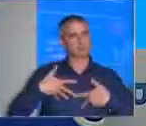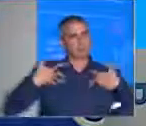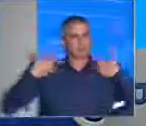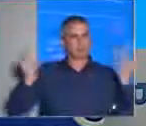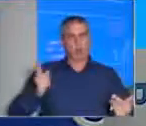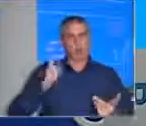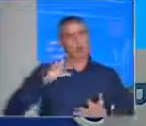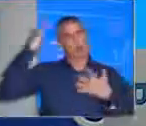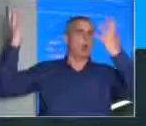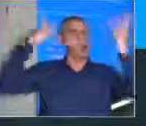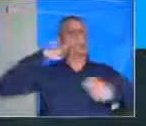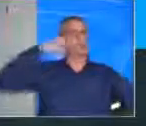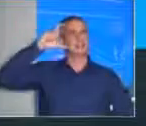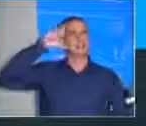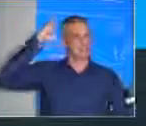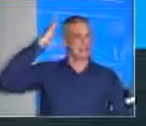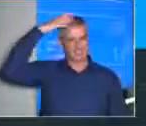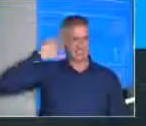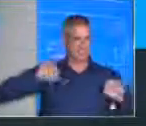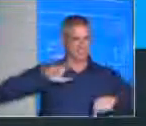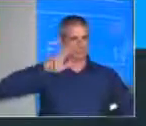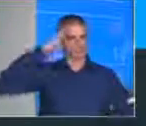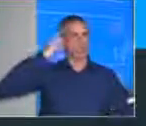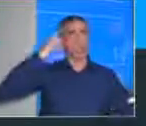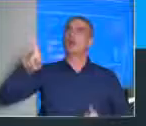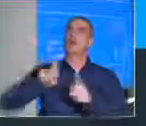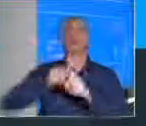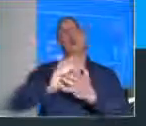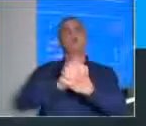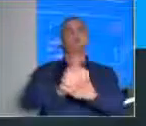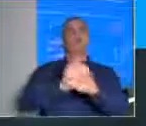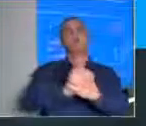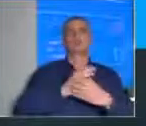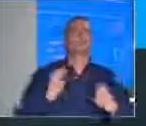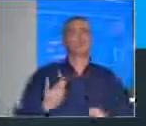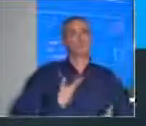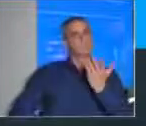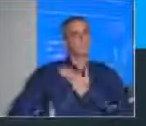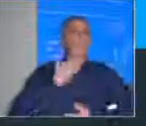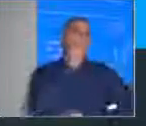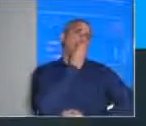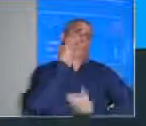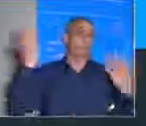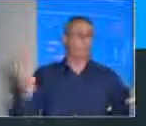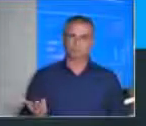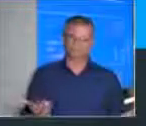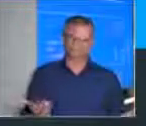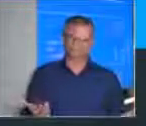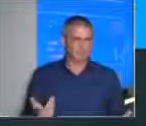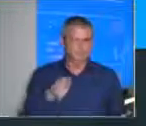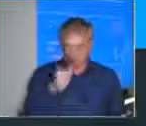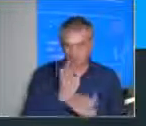לשמוח, לא צריך להגדיר את קים, לא צריך להגדיר, תראי, לא צריך להגדיר את קים, ידידי הטוב, מערכת יחסים נפלאה. הרי זה,